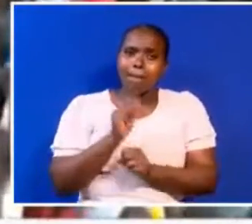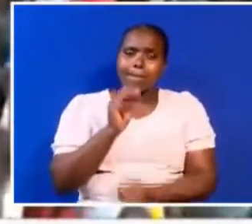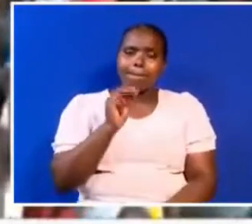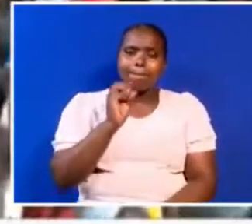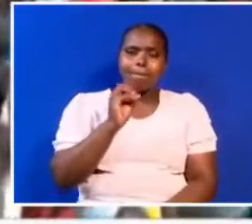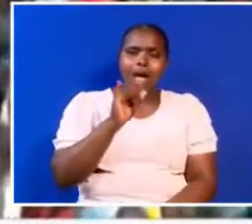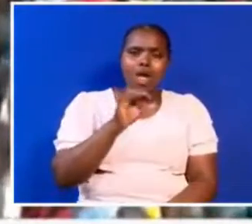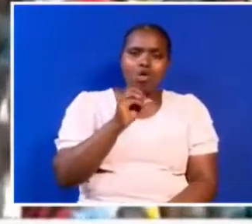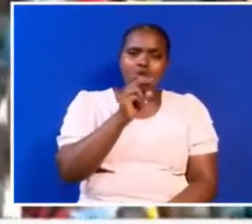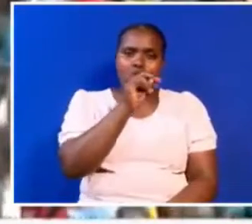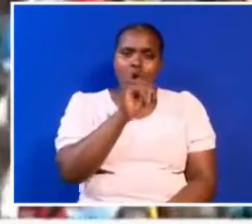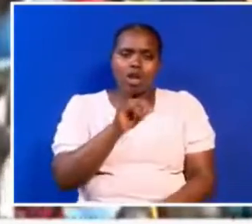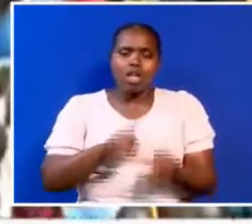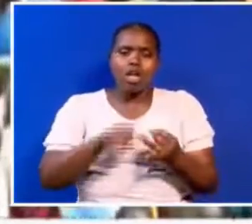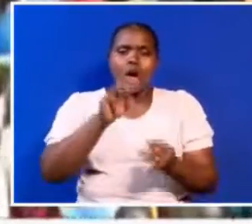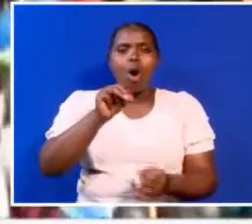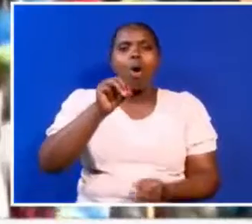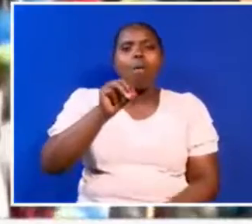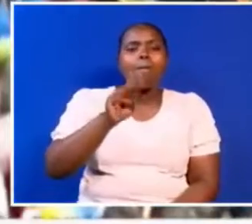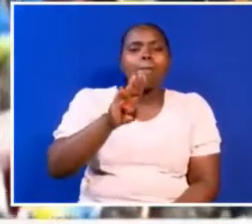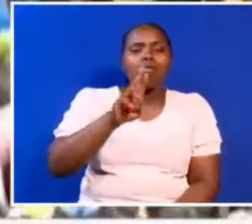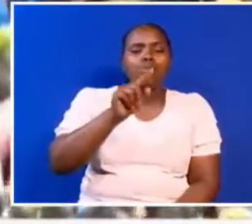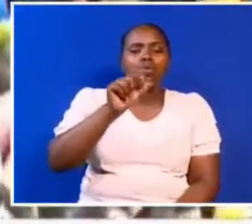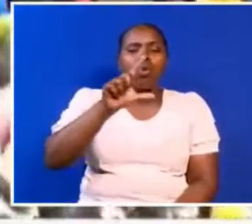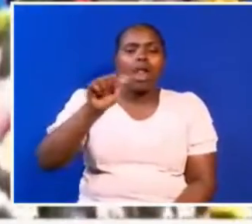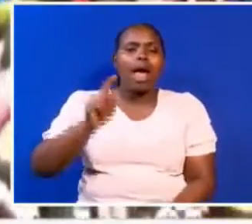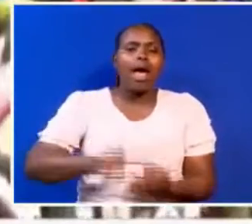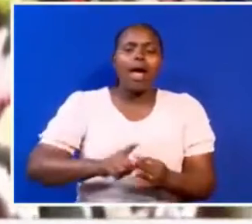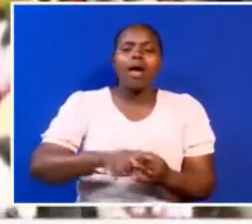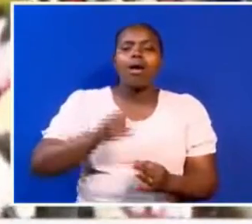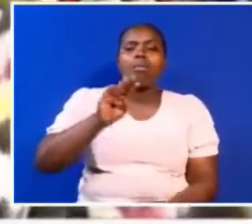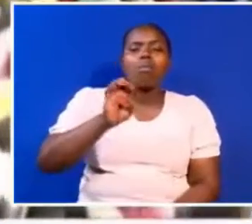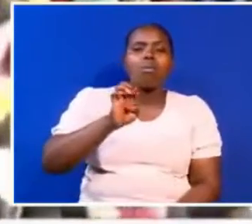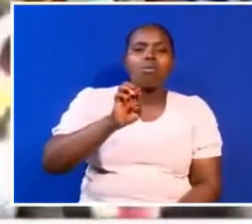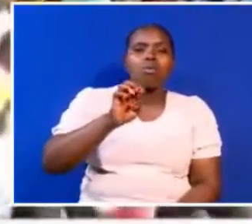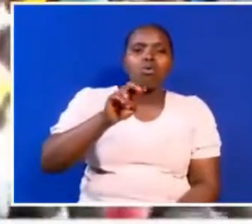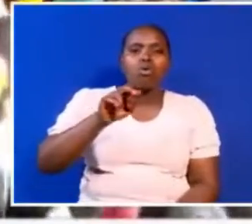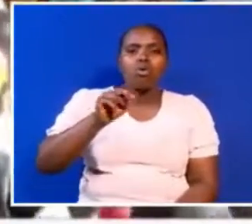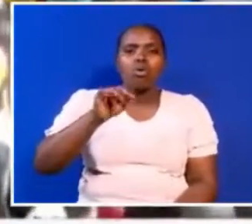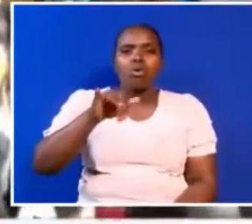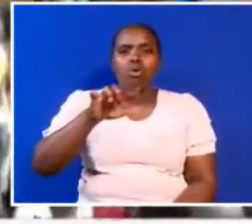Mayoni, Butula, Bumala, Punyula